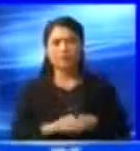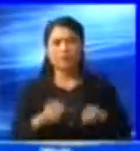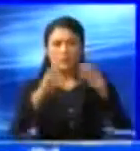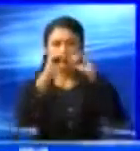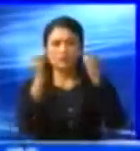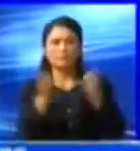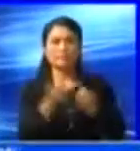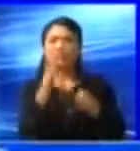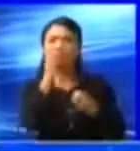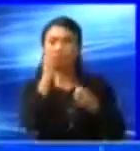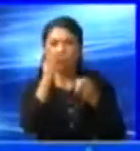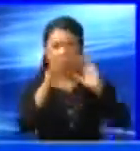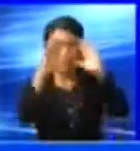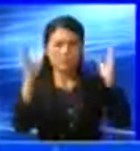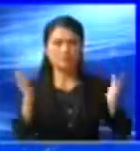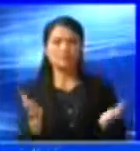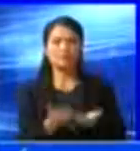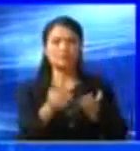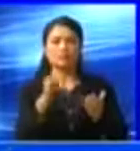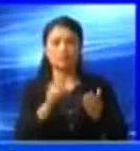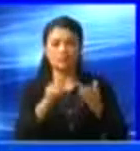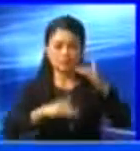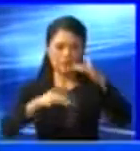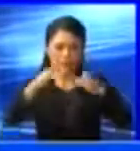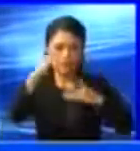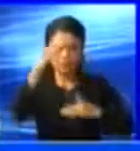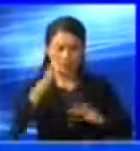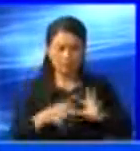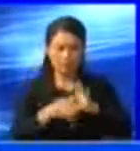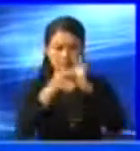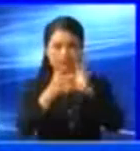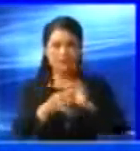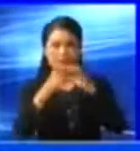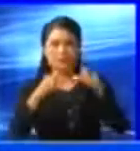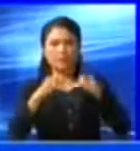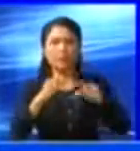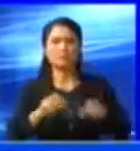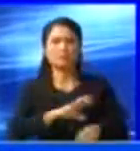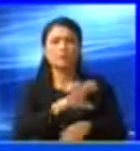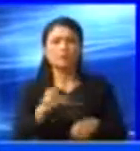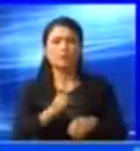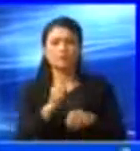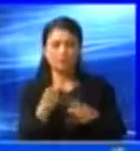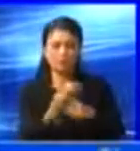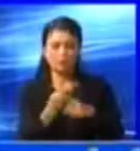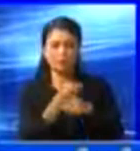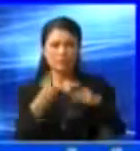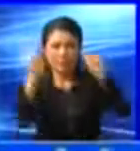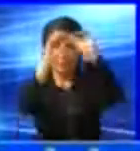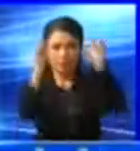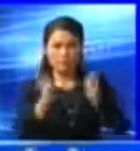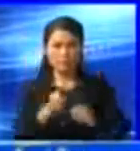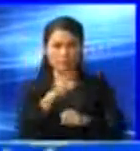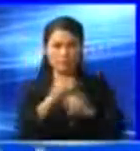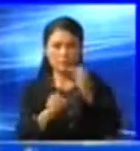វិធីស្បៀងអាហារពិភពលោកនៅតែបង្កើនកិច្ចសហប្រតិបត្តិការជាបន្តទៀតជាមួយកម្ពុជាក្នុងការអនុវត្តយុទ្ធសាស្ត្រជាតិគាំ